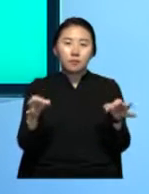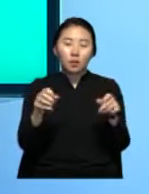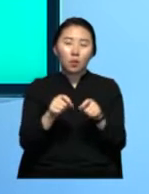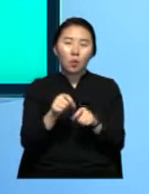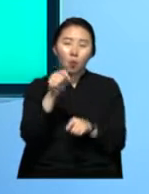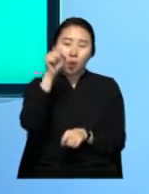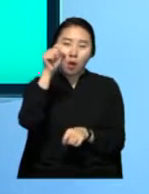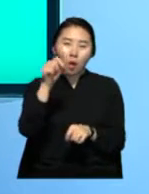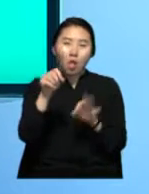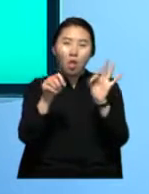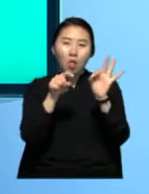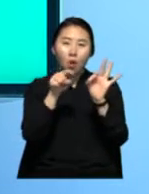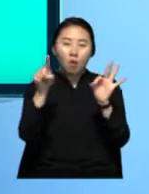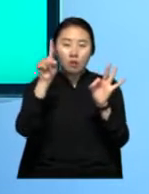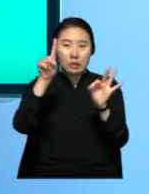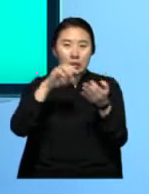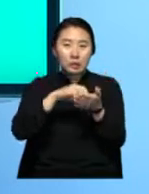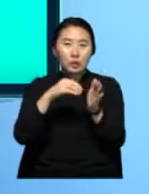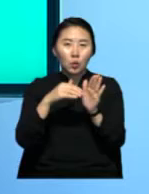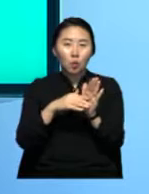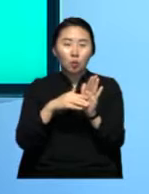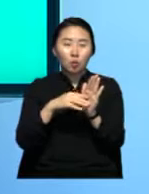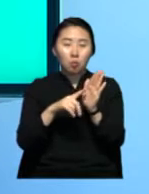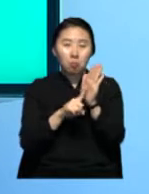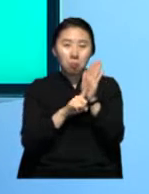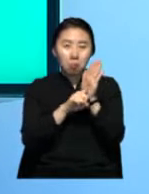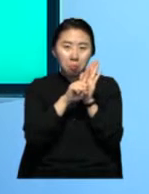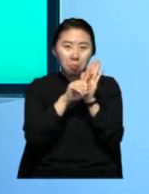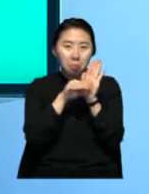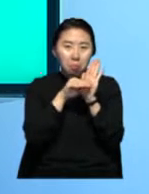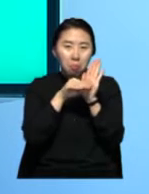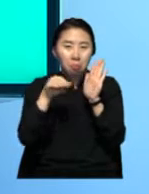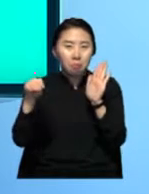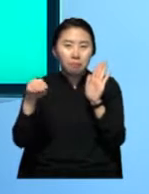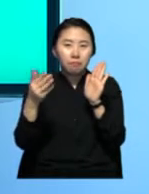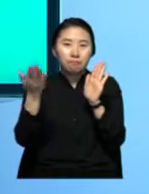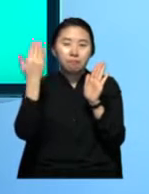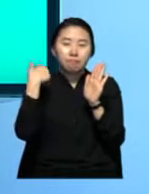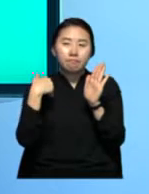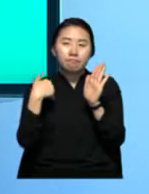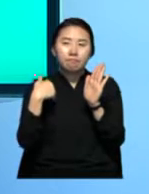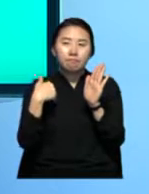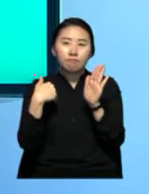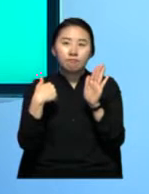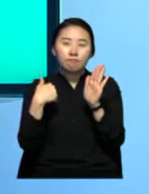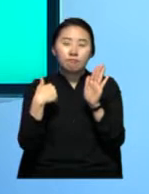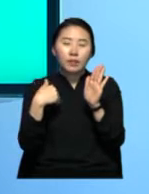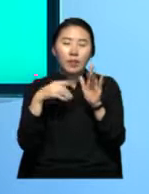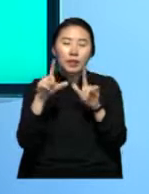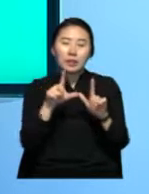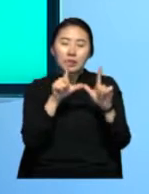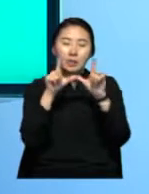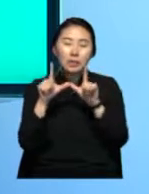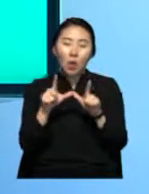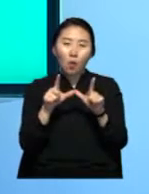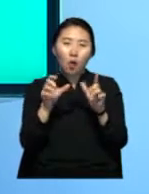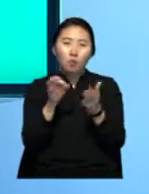동안 물가는 0에서 1%대 상승에 그쳤습니다. 여기에 지난달 장바구니 물가라 불리는 생활